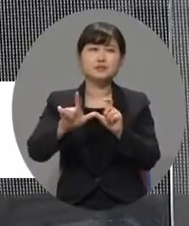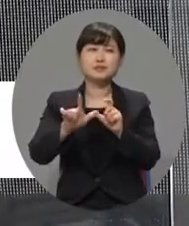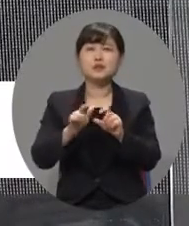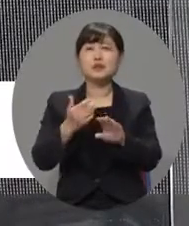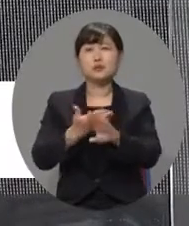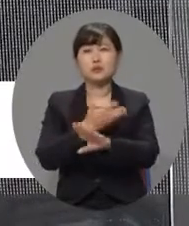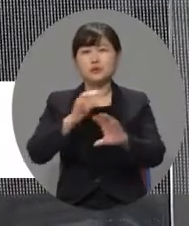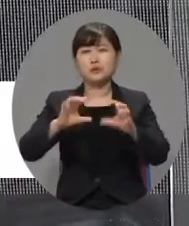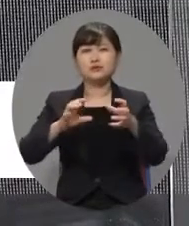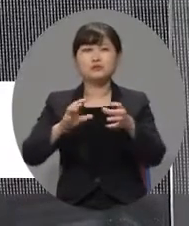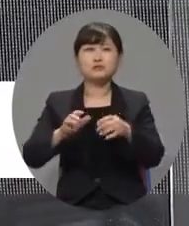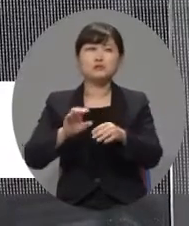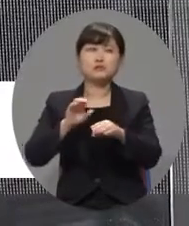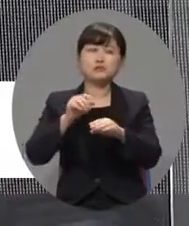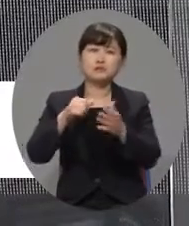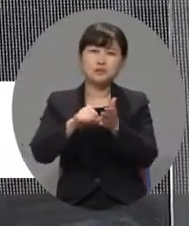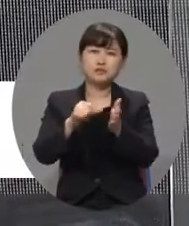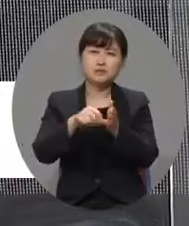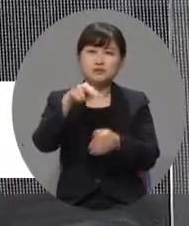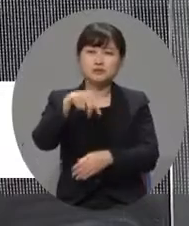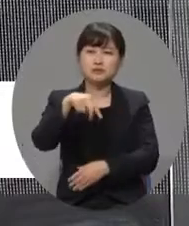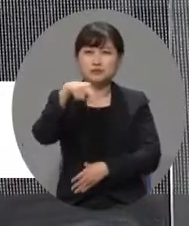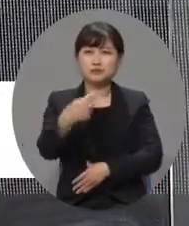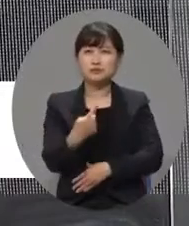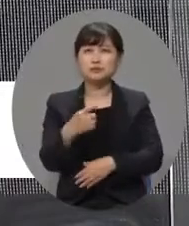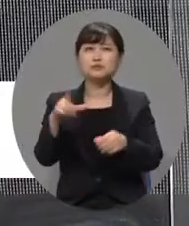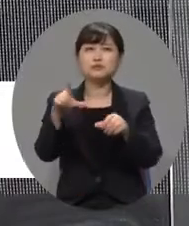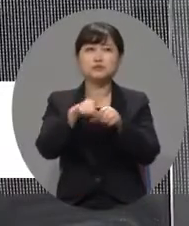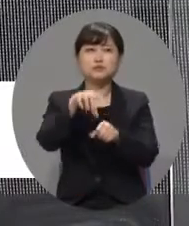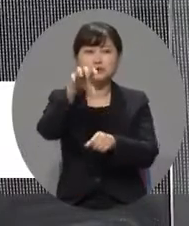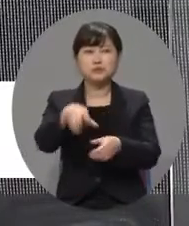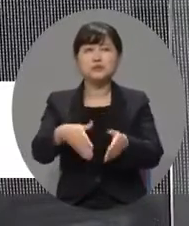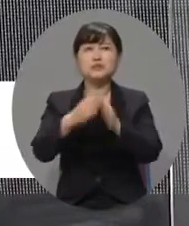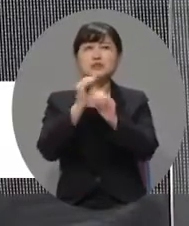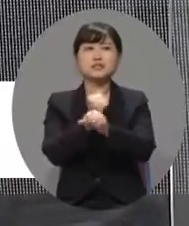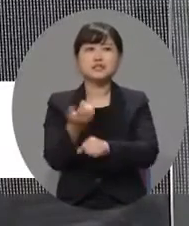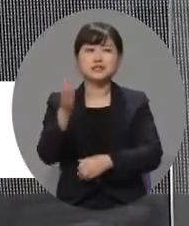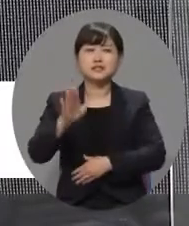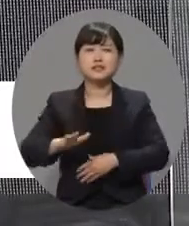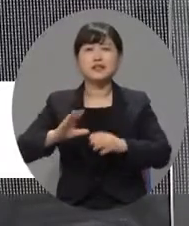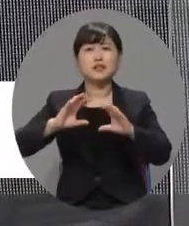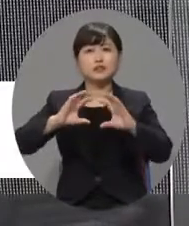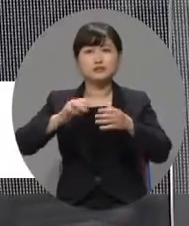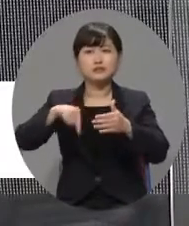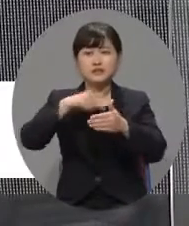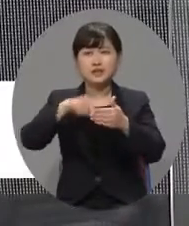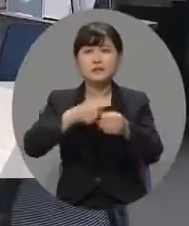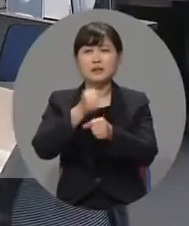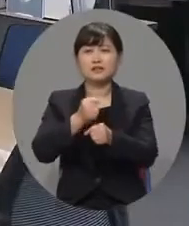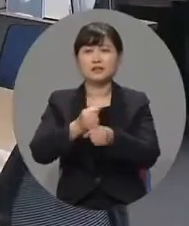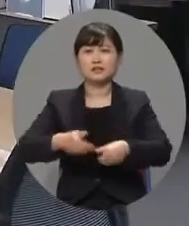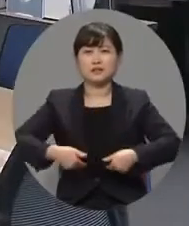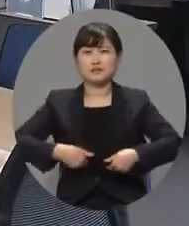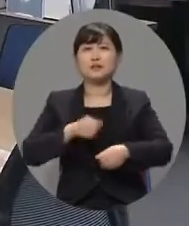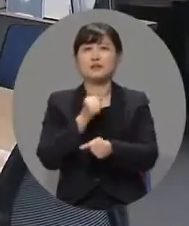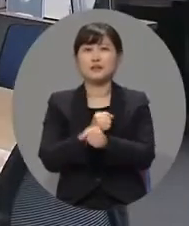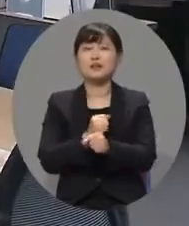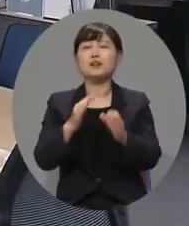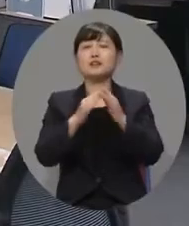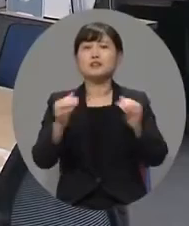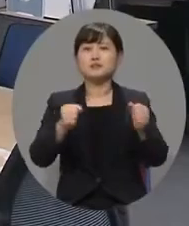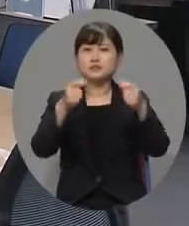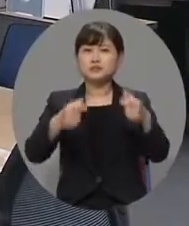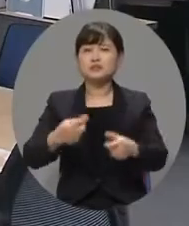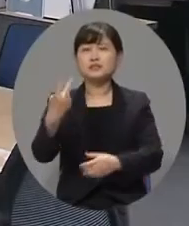제품으로 해서 수소 충전소를 설치를 하고 있는데 일단 그 국산화 개발이 우선 시급하고요.